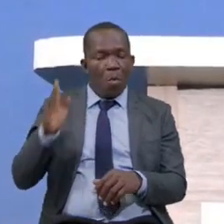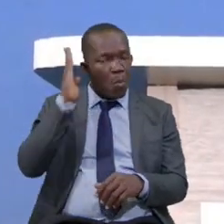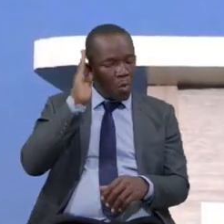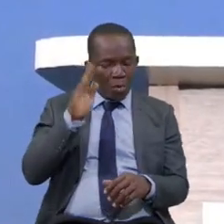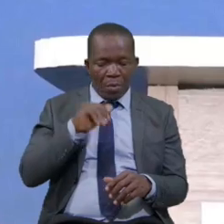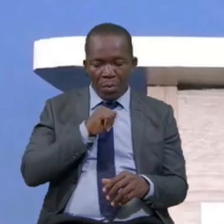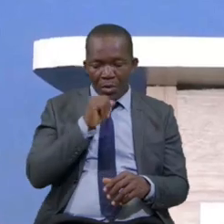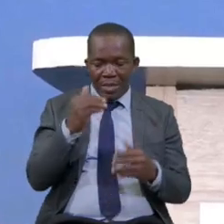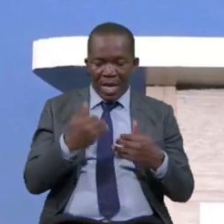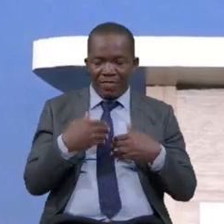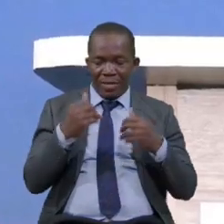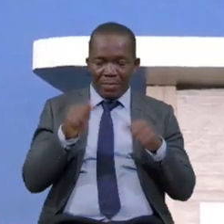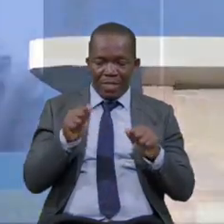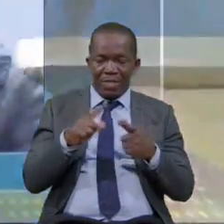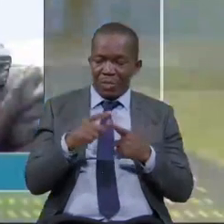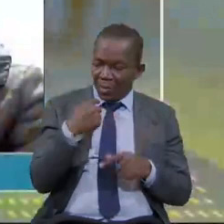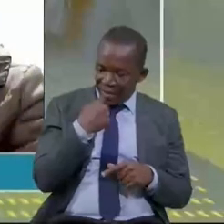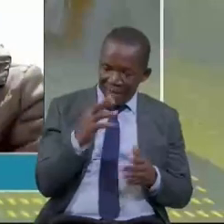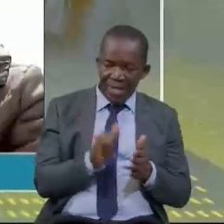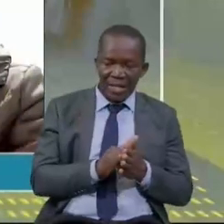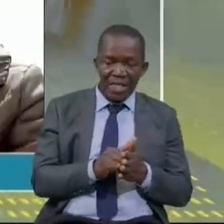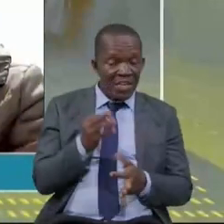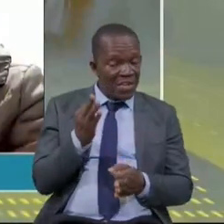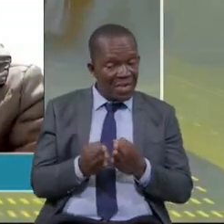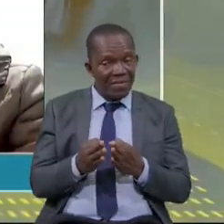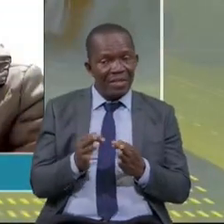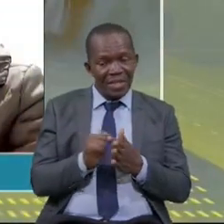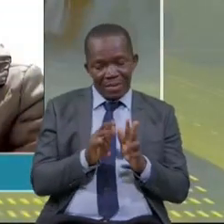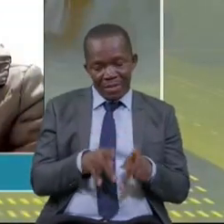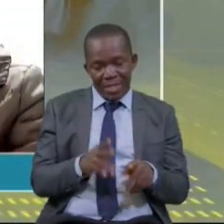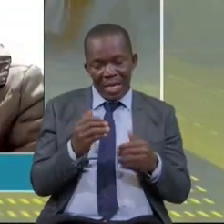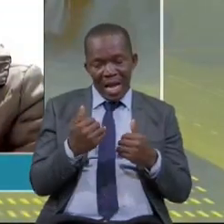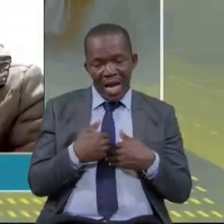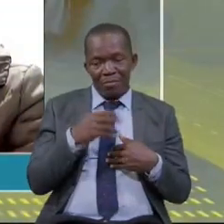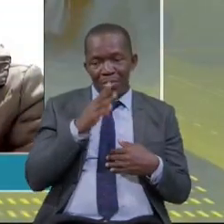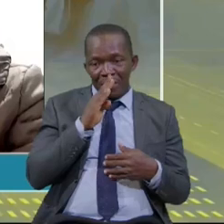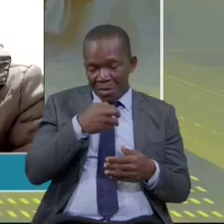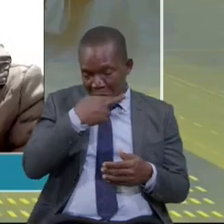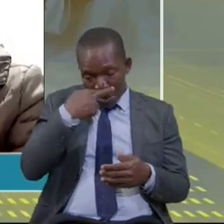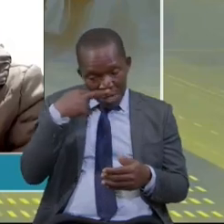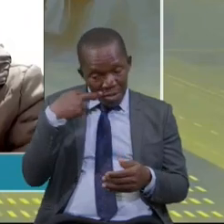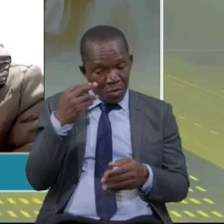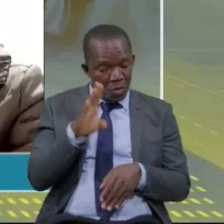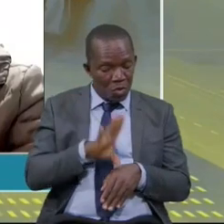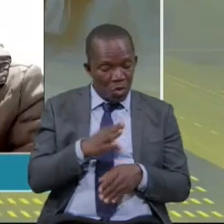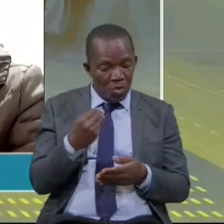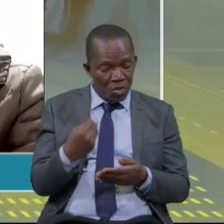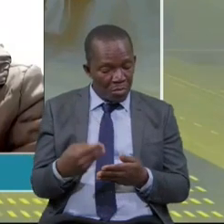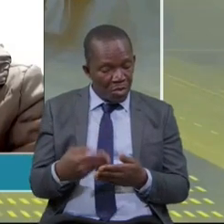S'il jouait avec l'argent de l'église et les gens en parlent, les gens se disent entre eux, ah tu